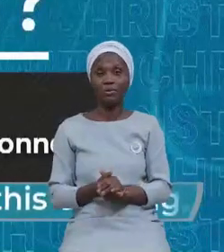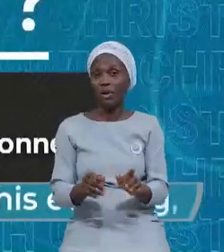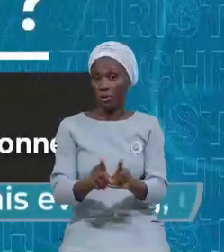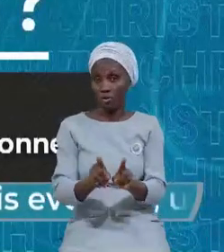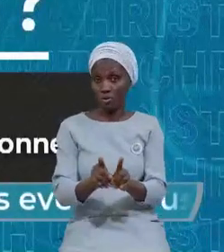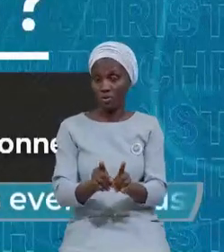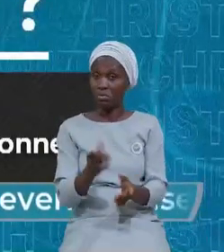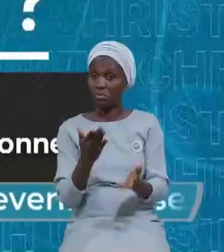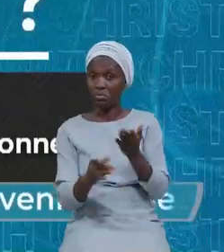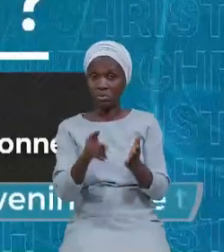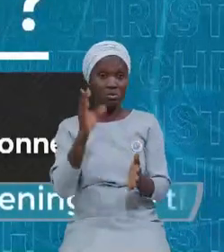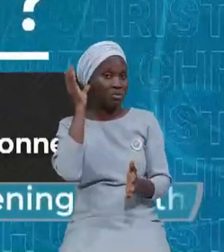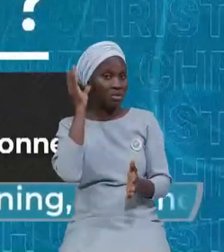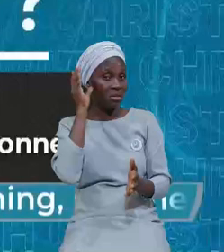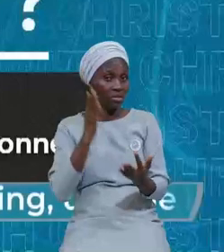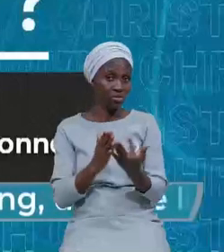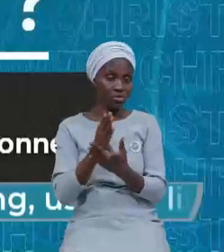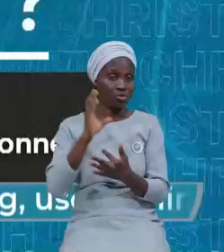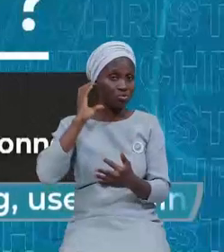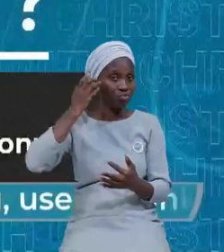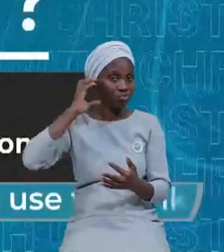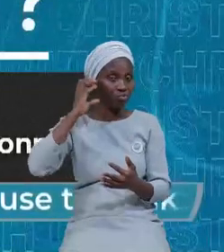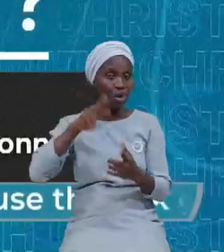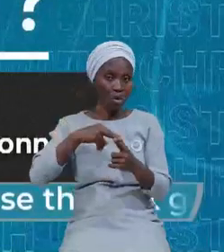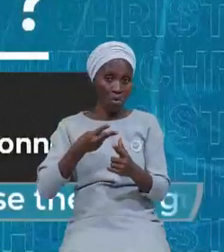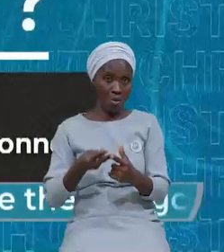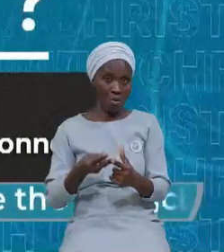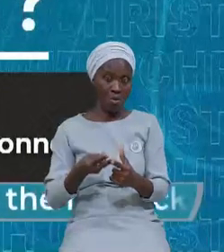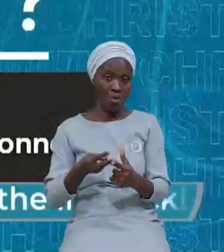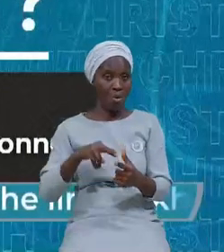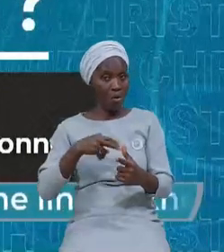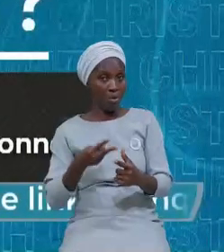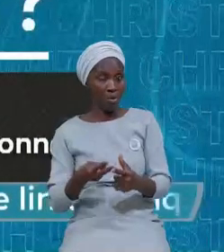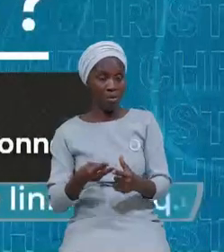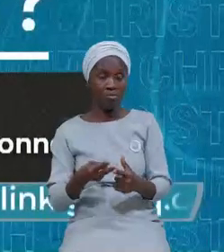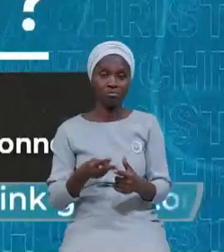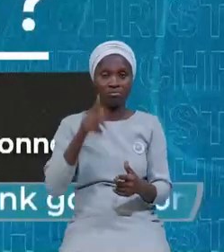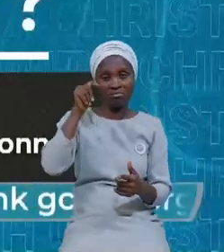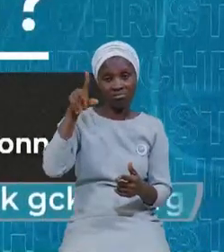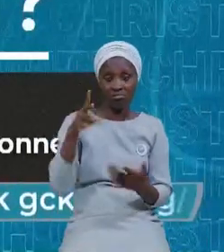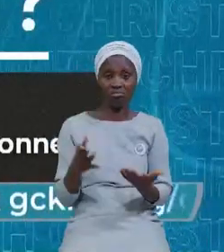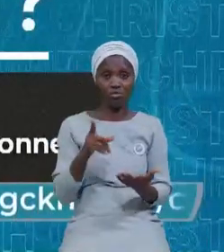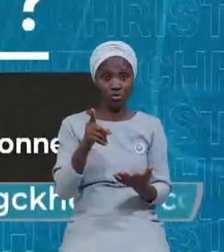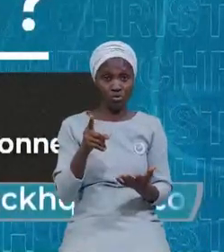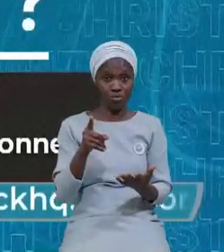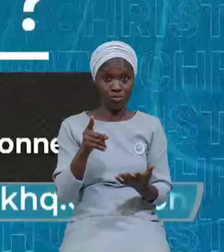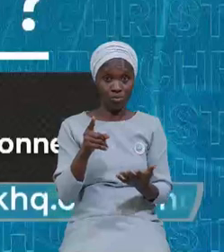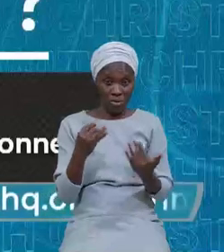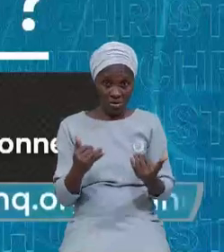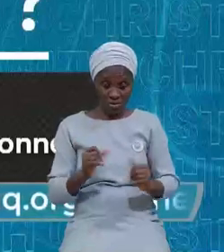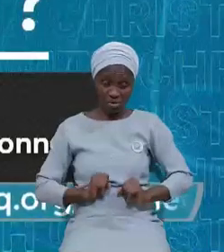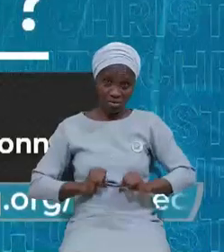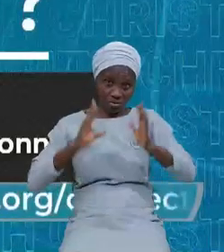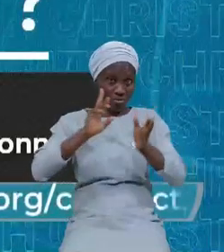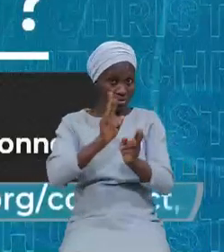Christ vous écoutez la radio bien la télévision et V de donner votre vie au Seigneur envoyez